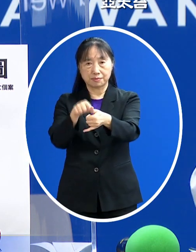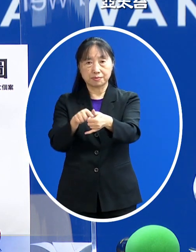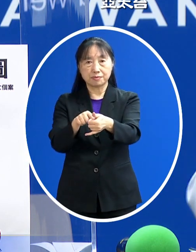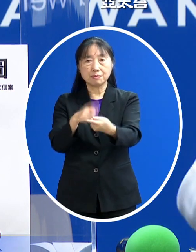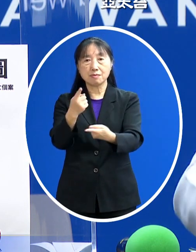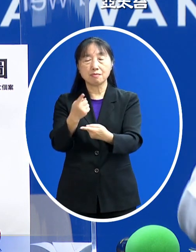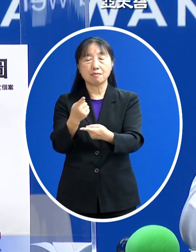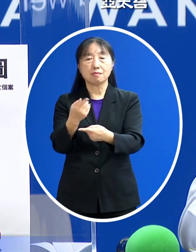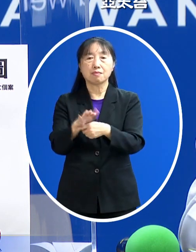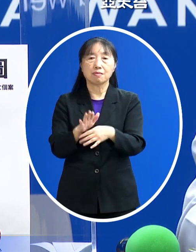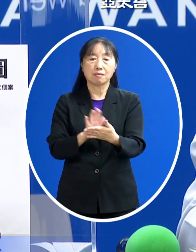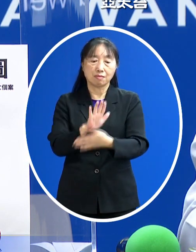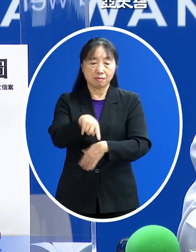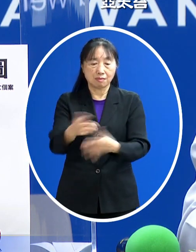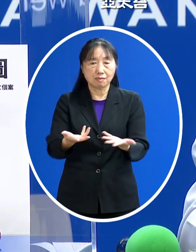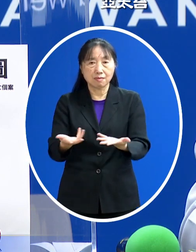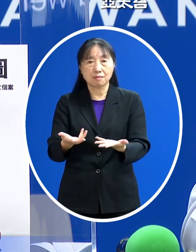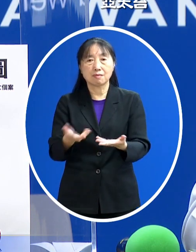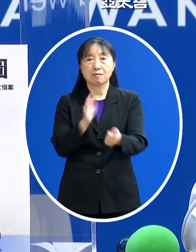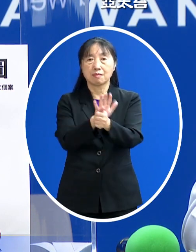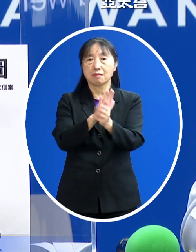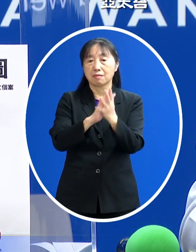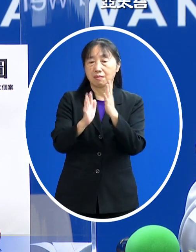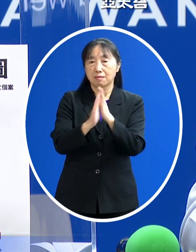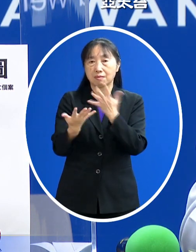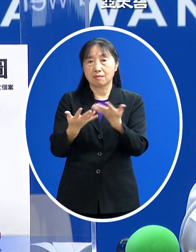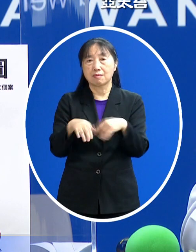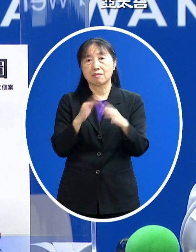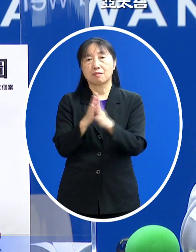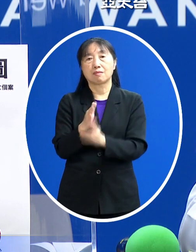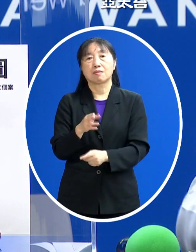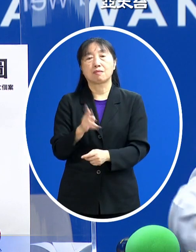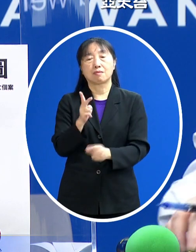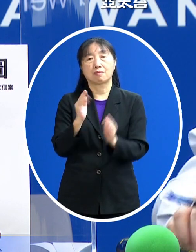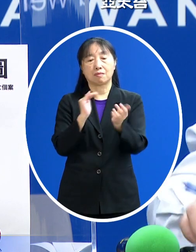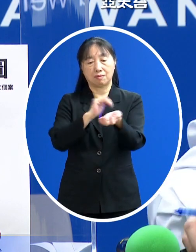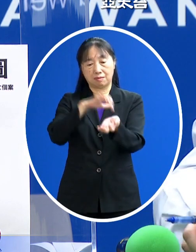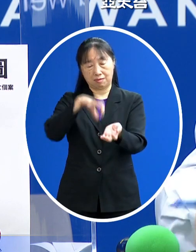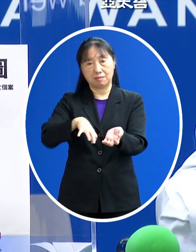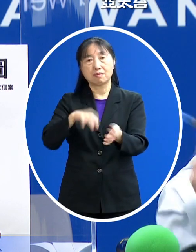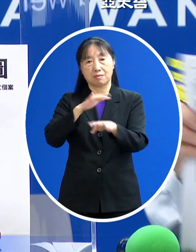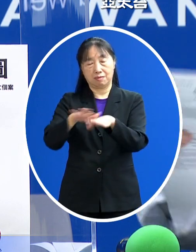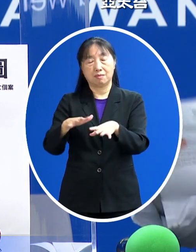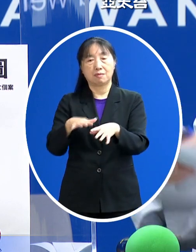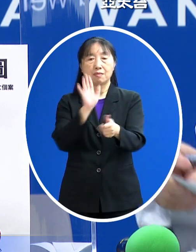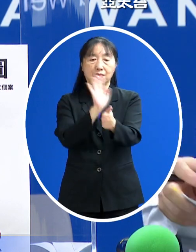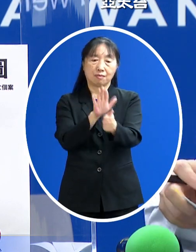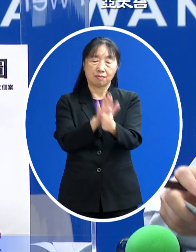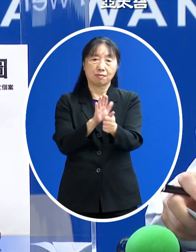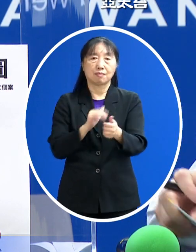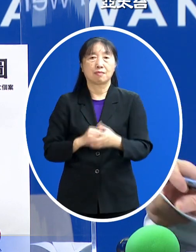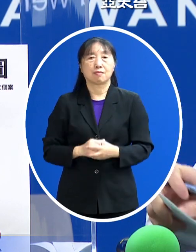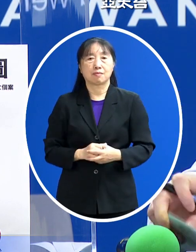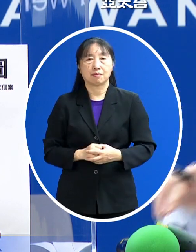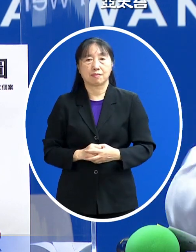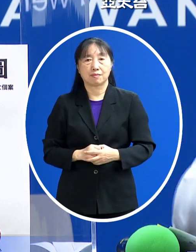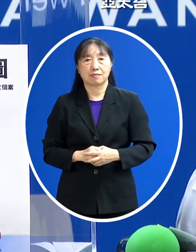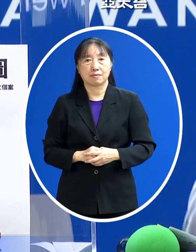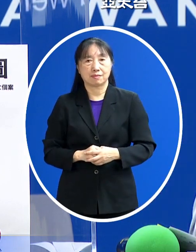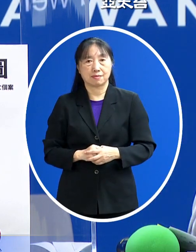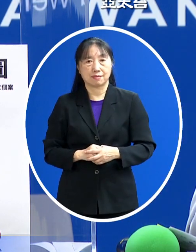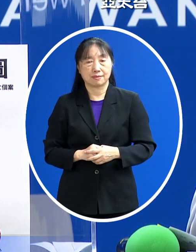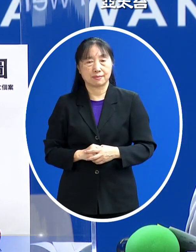事的一些安排，那就布桃这边会全力予以协助。